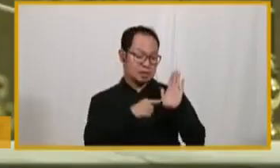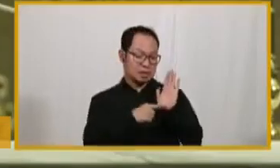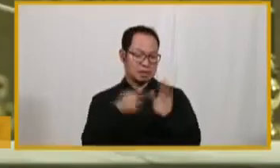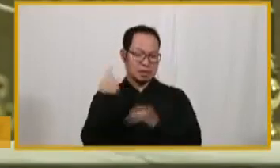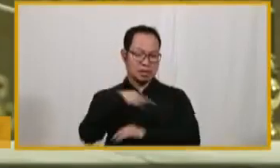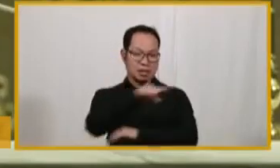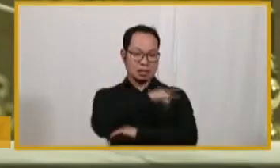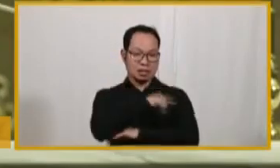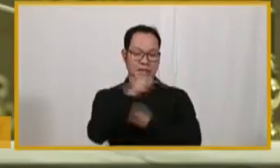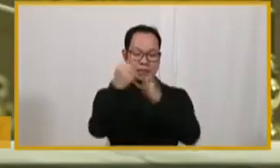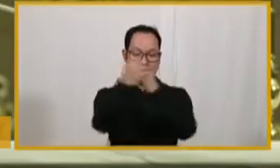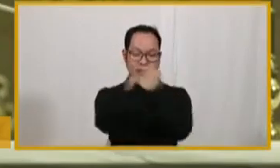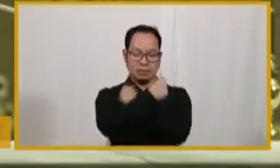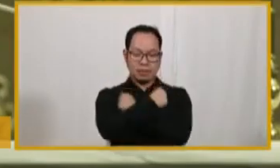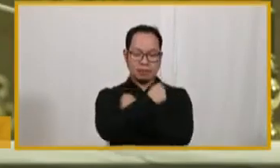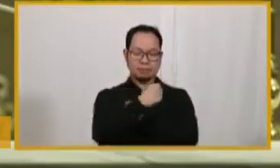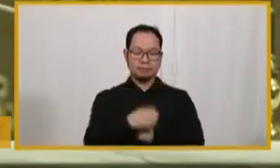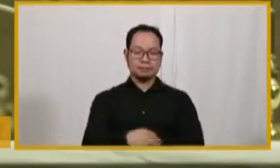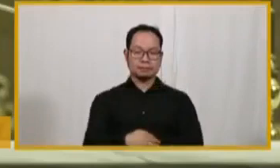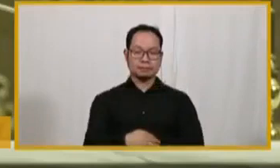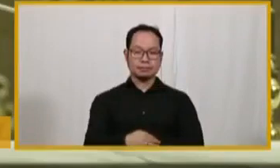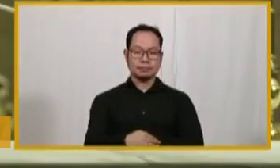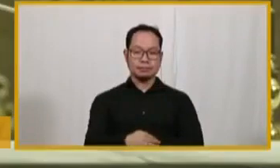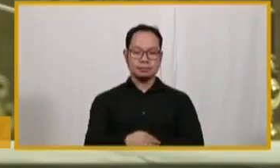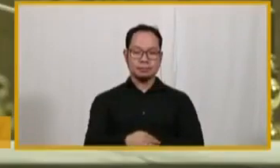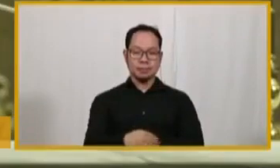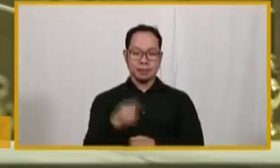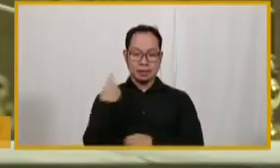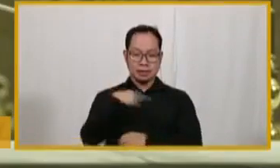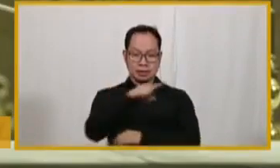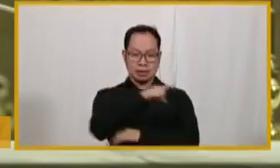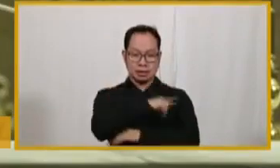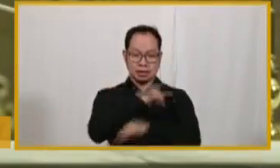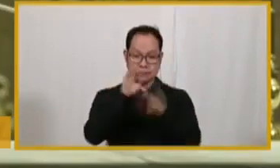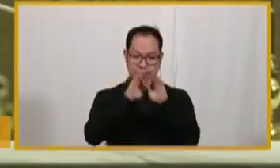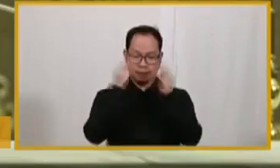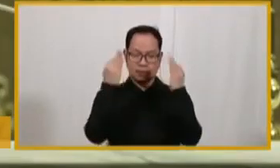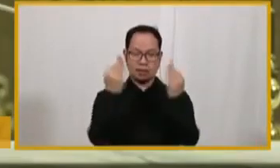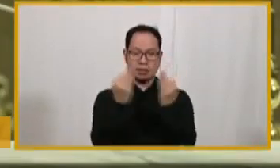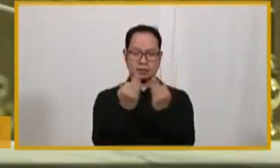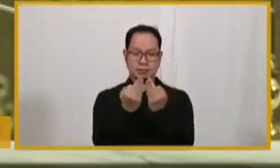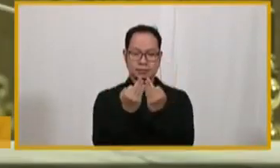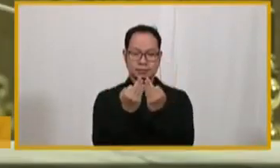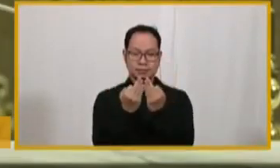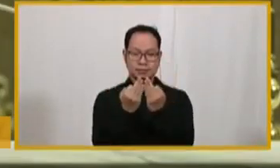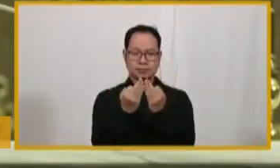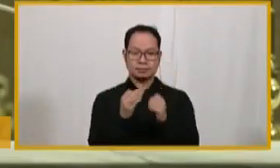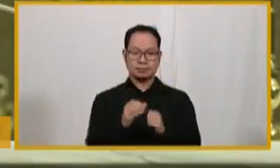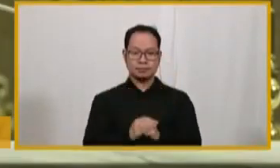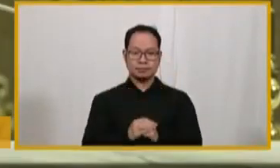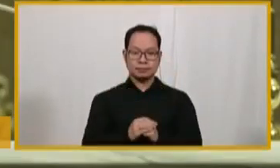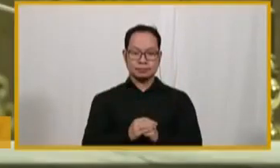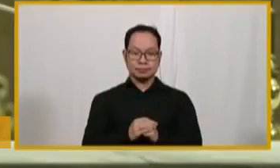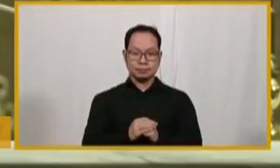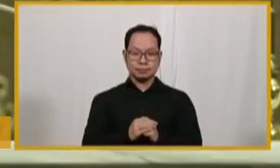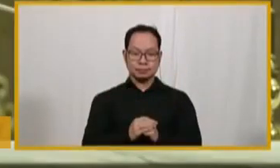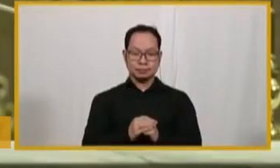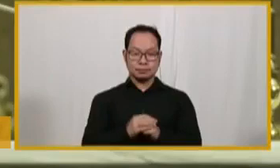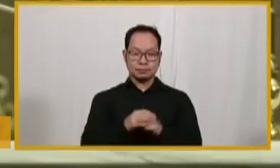ang ating pag-ibig sa ating pamilya, sa mga